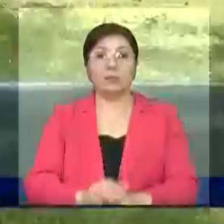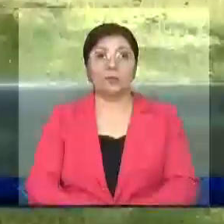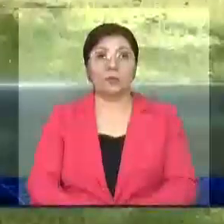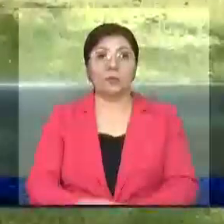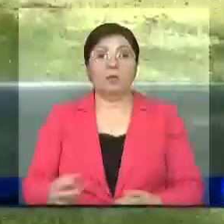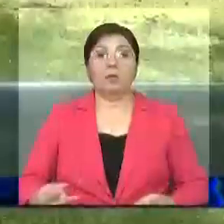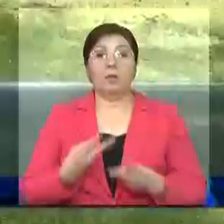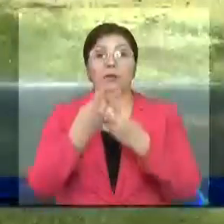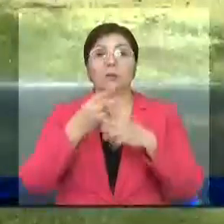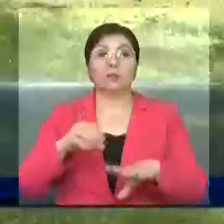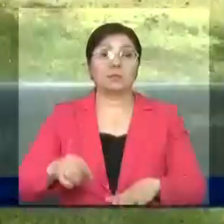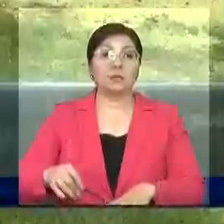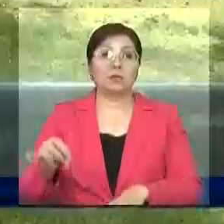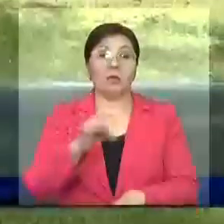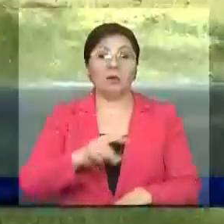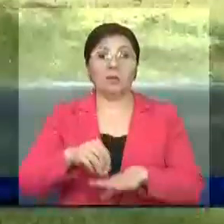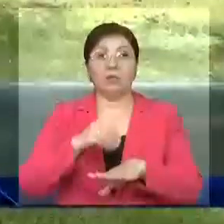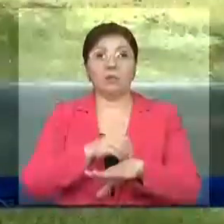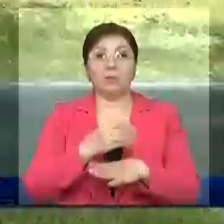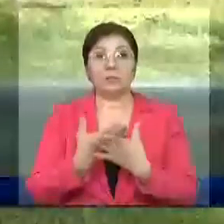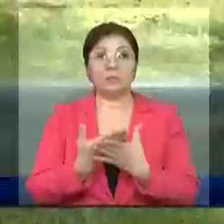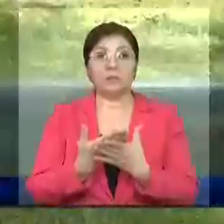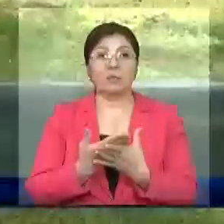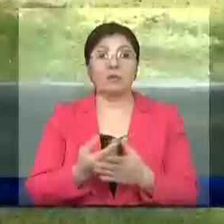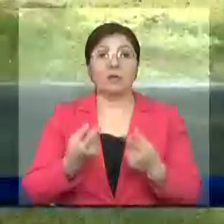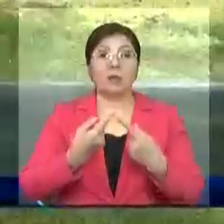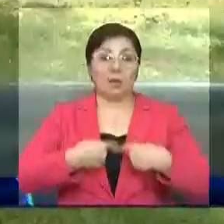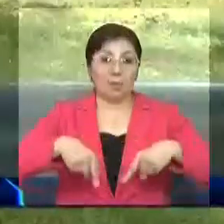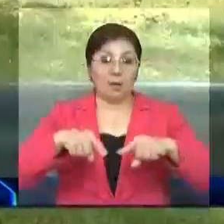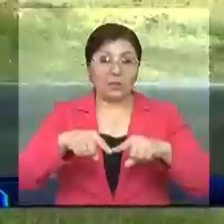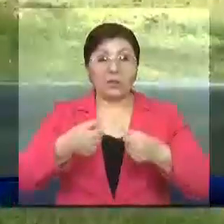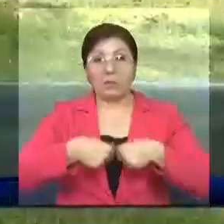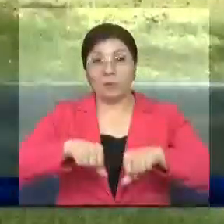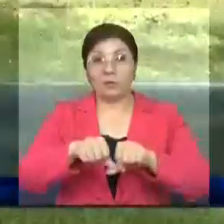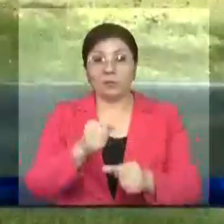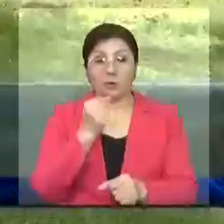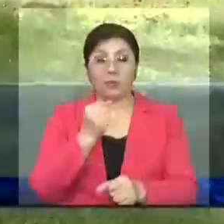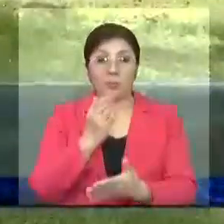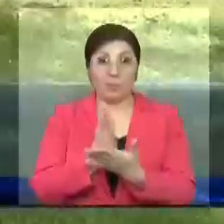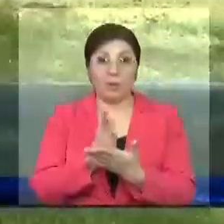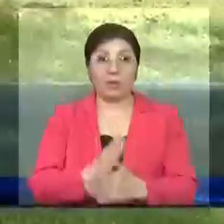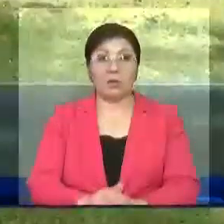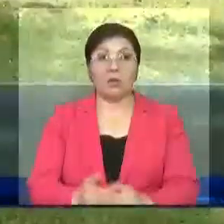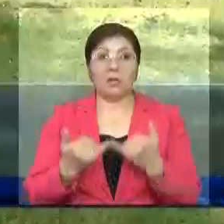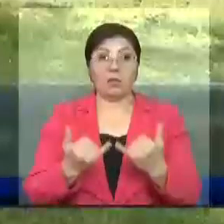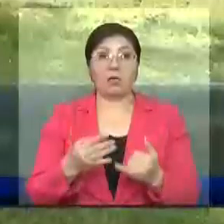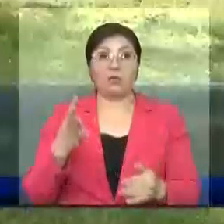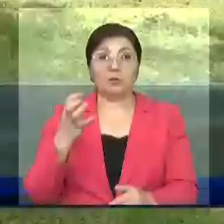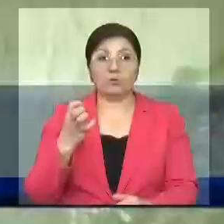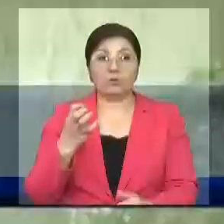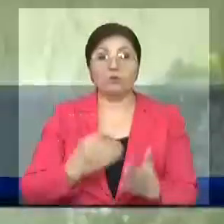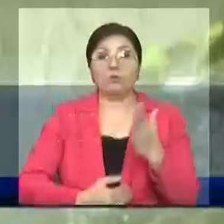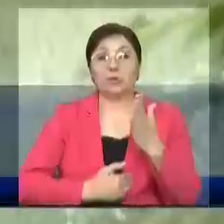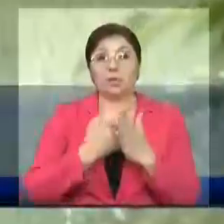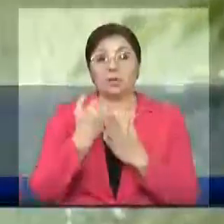Астана ауданы әкімдігімен құрылған мониторлық топ бар. Мониторлық топ қазіргі таңда 400-ден